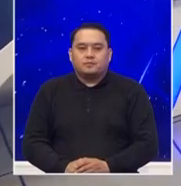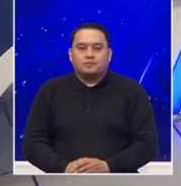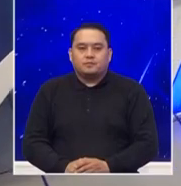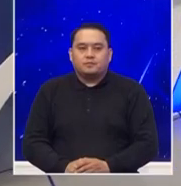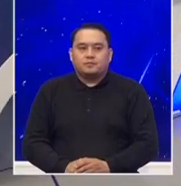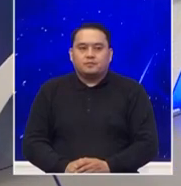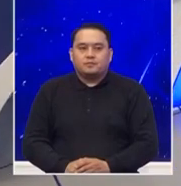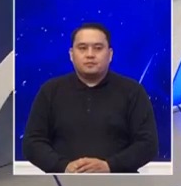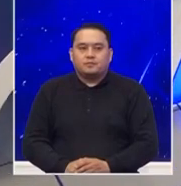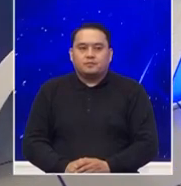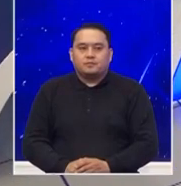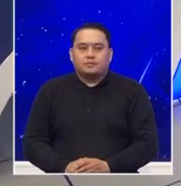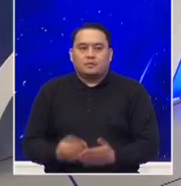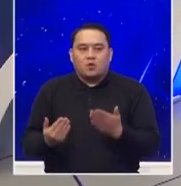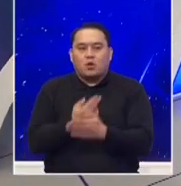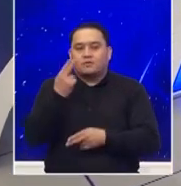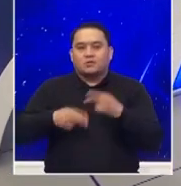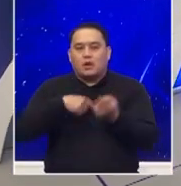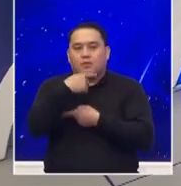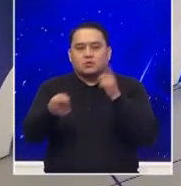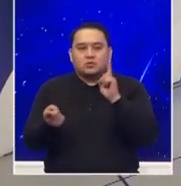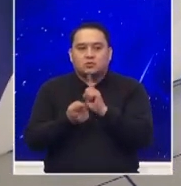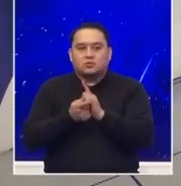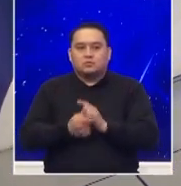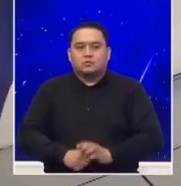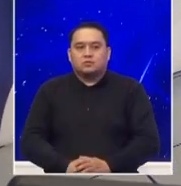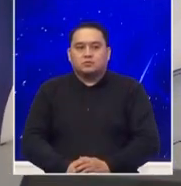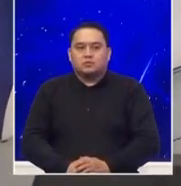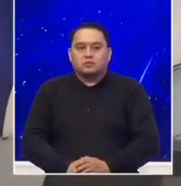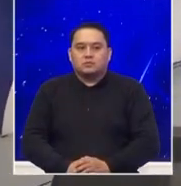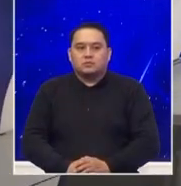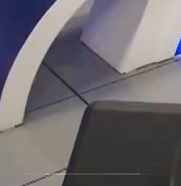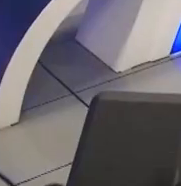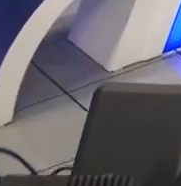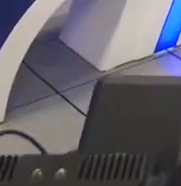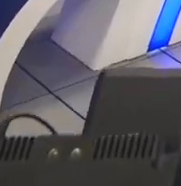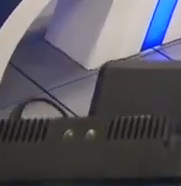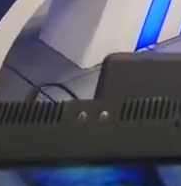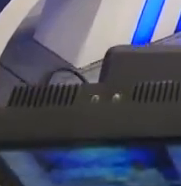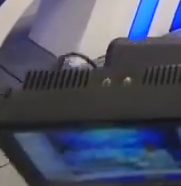Это были все новости к этому часу. Благодарю за внимание. До свидания.